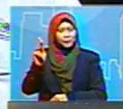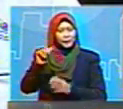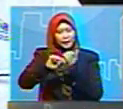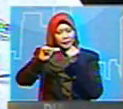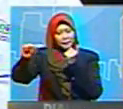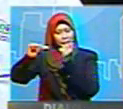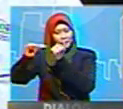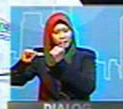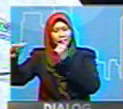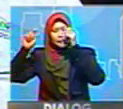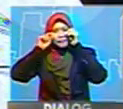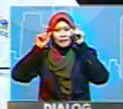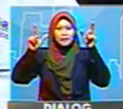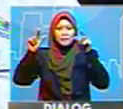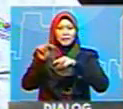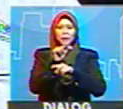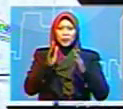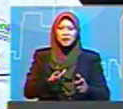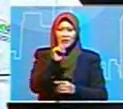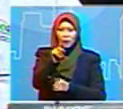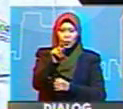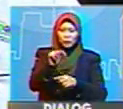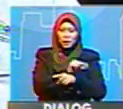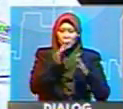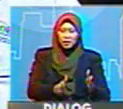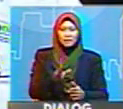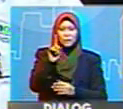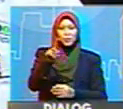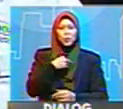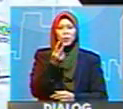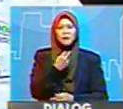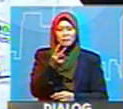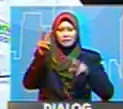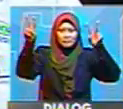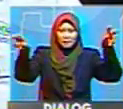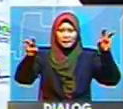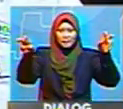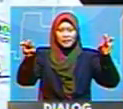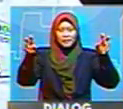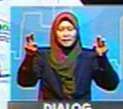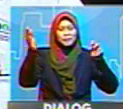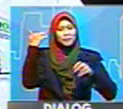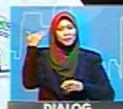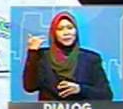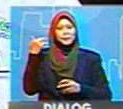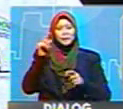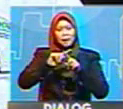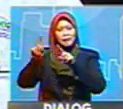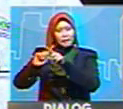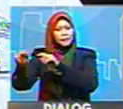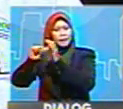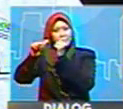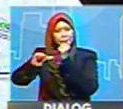kesedaran pengguna satu pengguna satu suara itu teline yang saya sediakan waktu itu berbagai-bagai